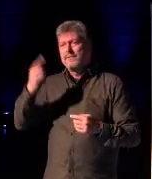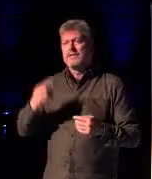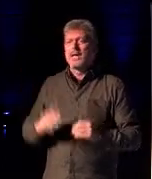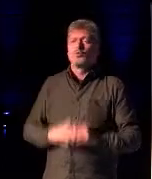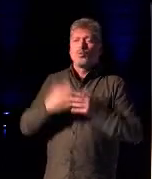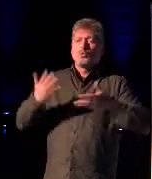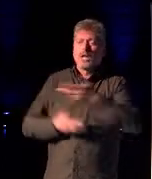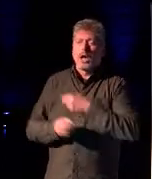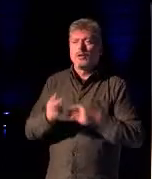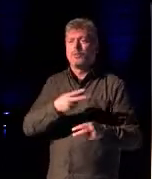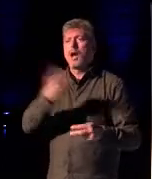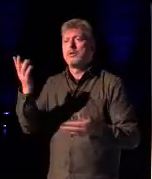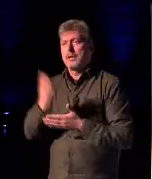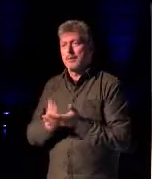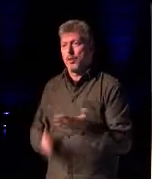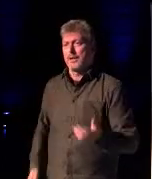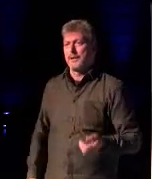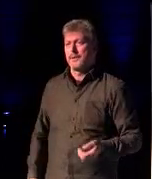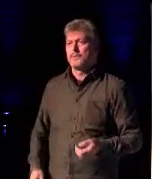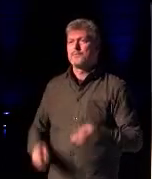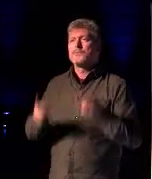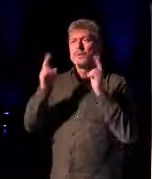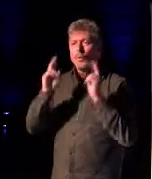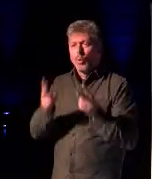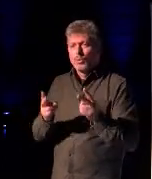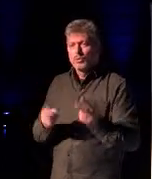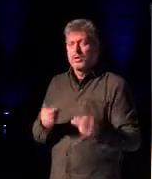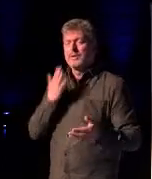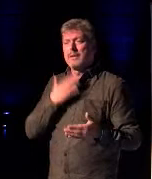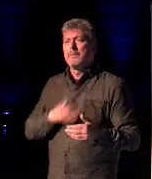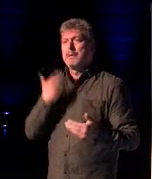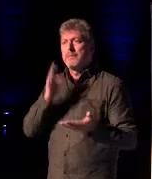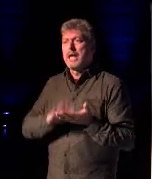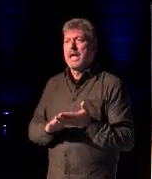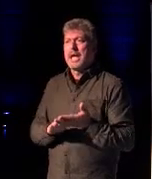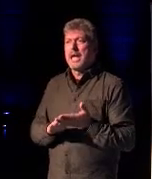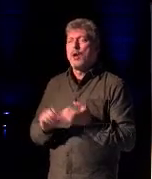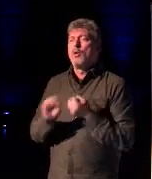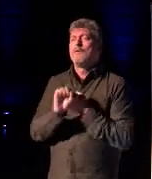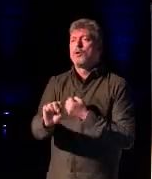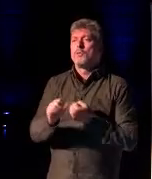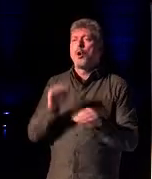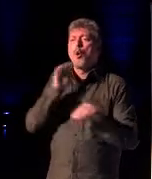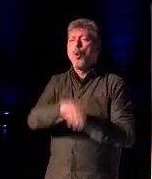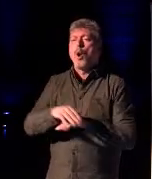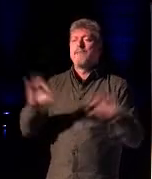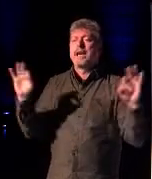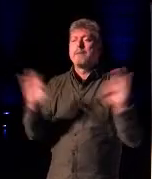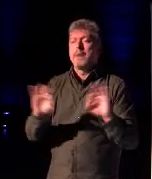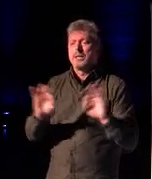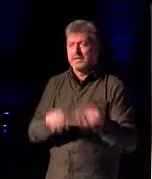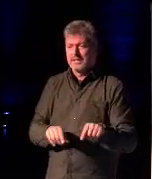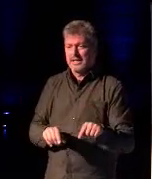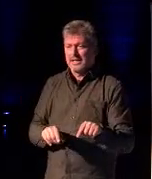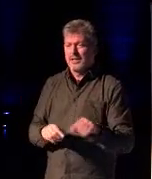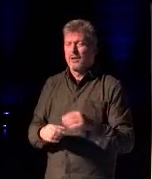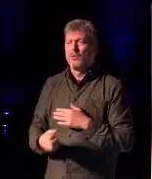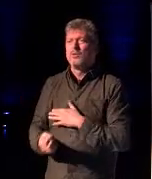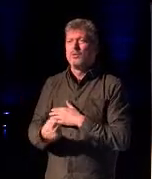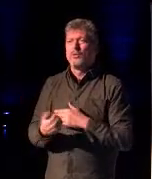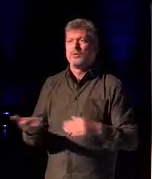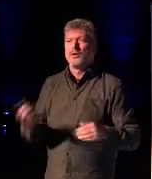måter. Og dessuten så vil det også være med på å forebygge den overmedisineringen og den sterke bruken